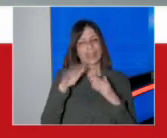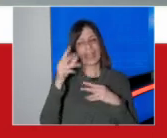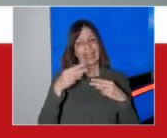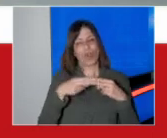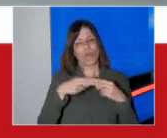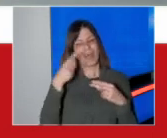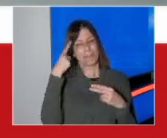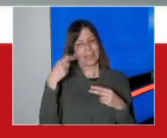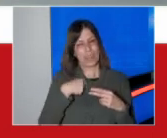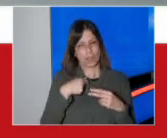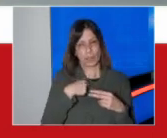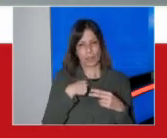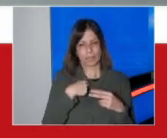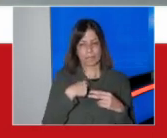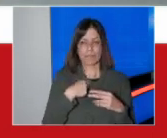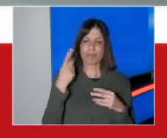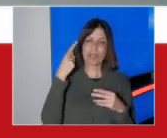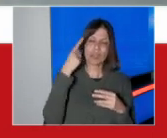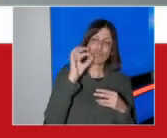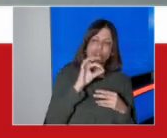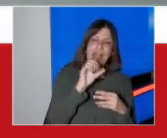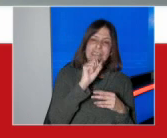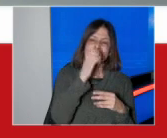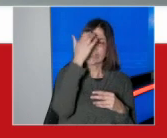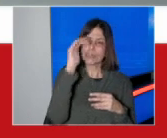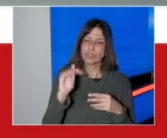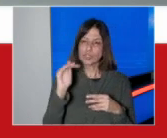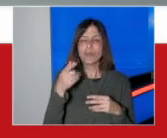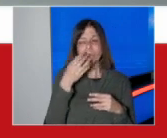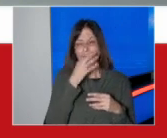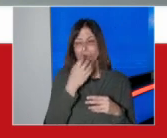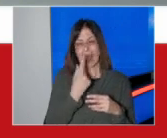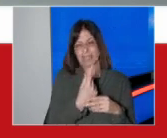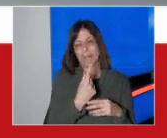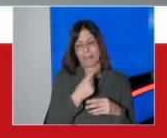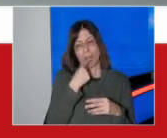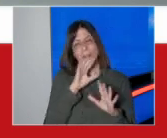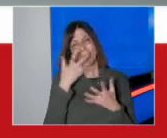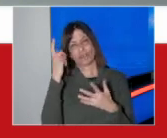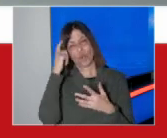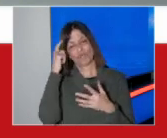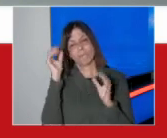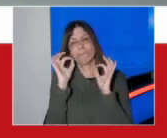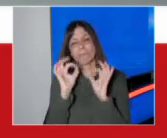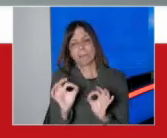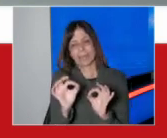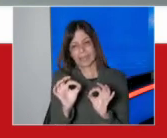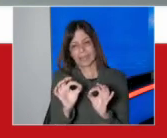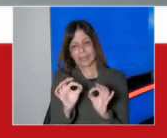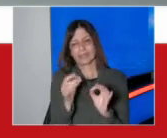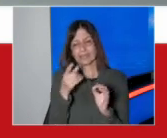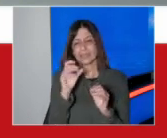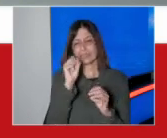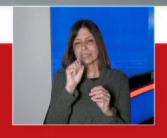קרובה בדעותינו מאשר לדעותיו של סמוטריץ', והם בעצם מרשים לעצמם לומר מה הם חושבים באמת